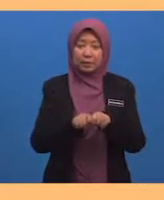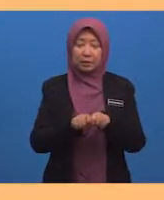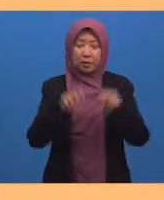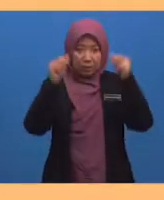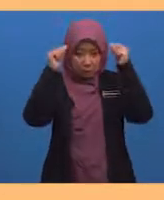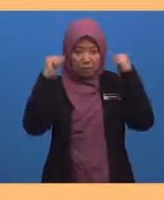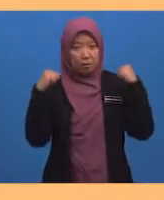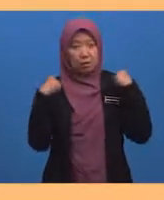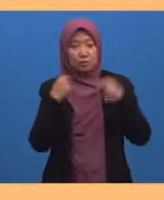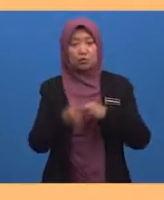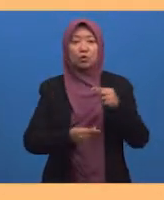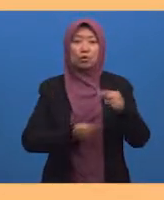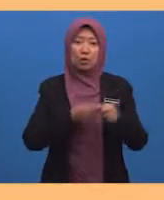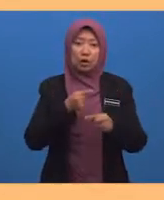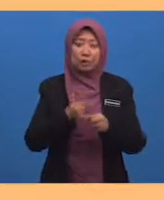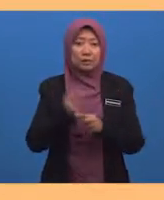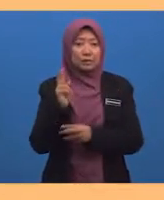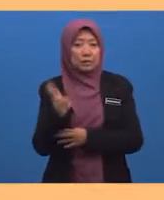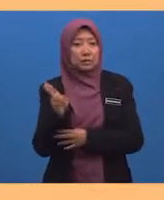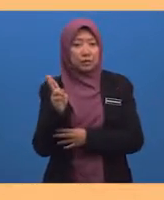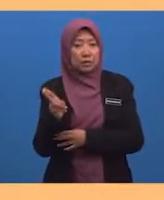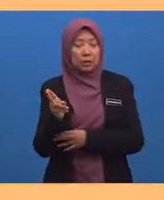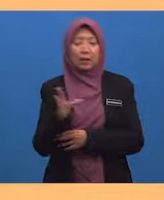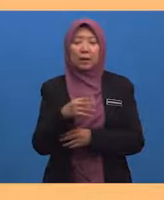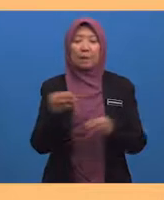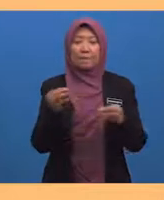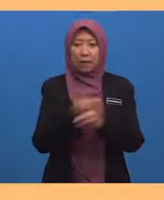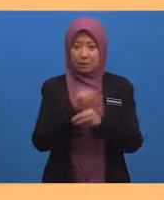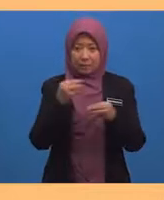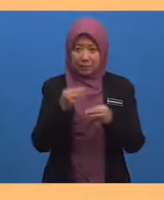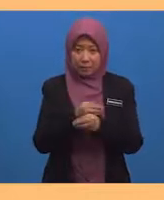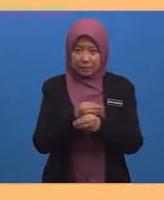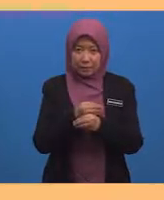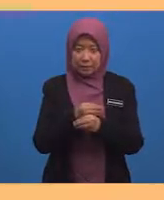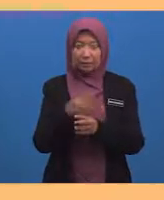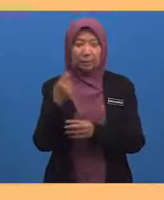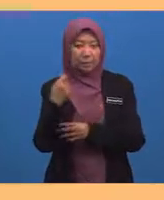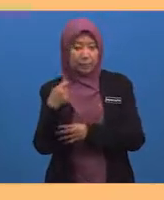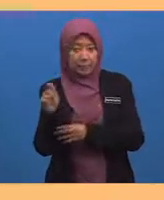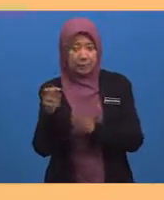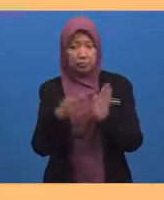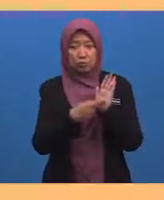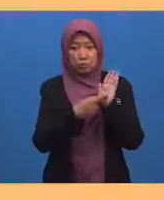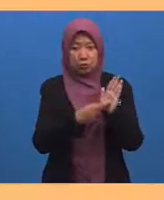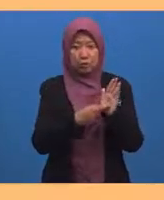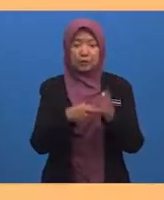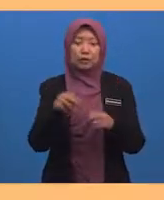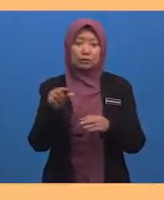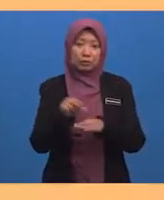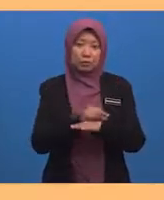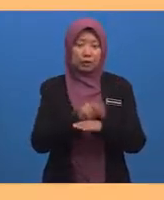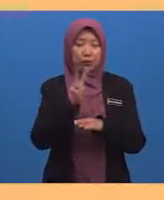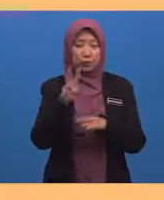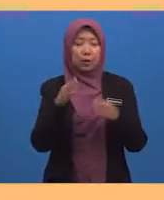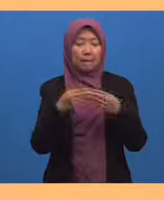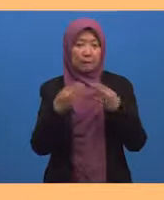Arab, geografi, sejarah dan matematik. Teks rujukan dirangkang menggunakan dua